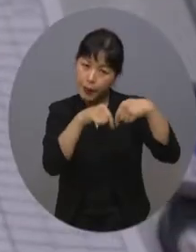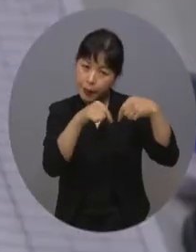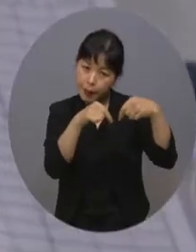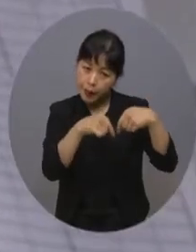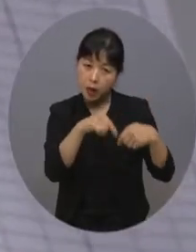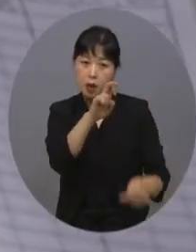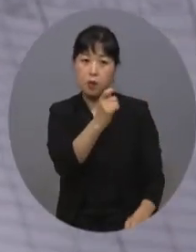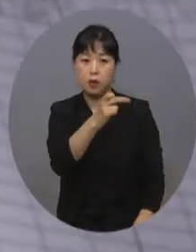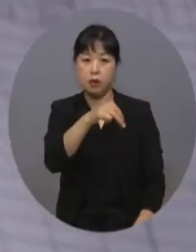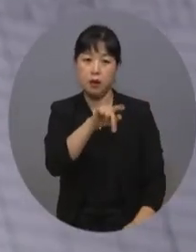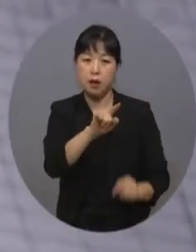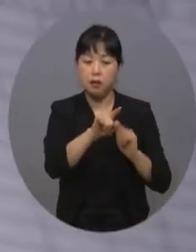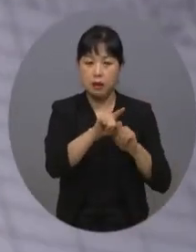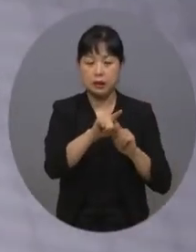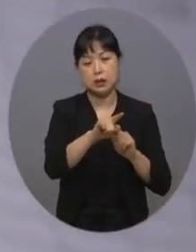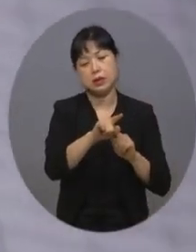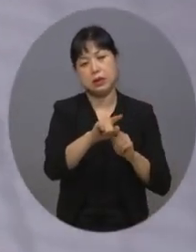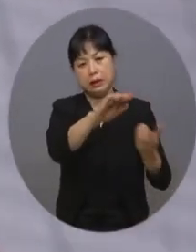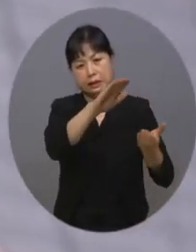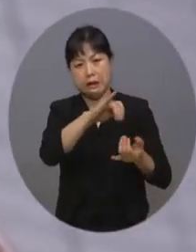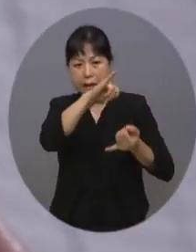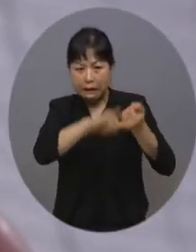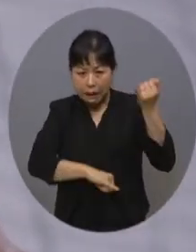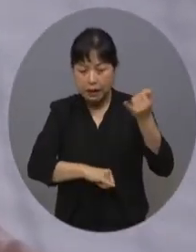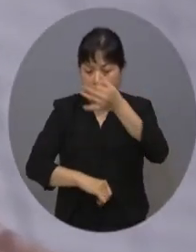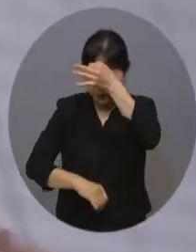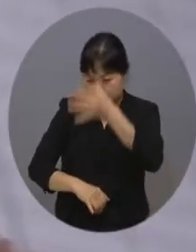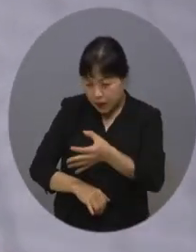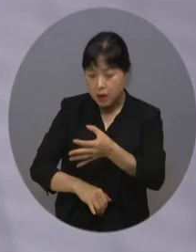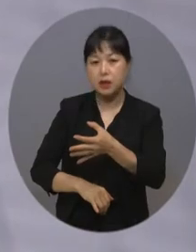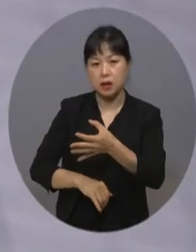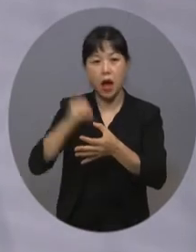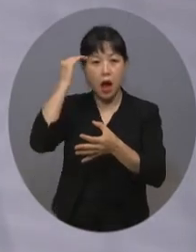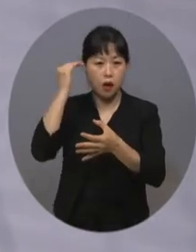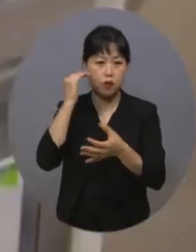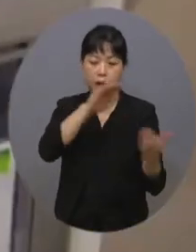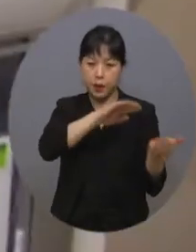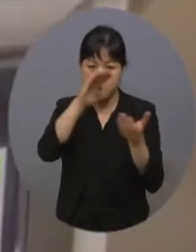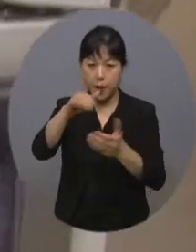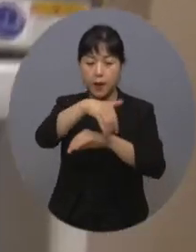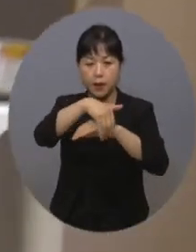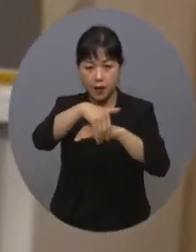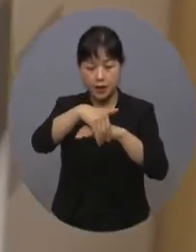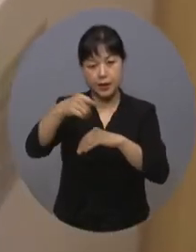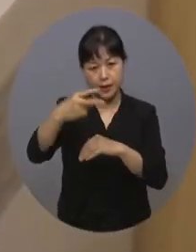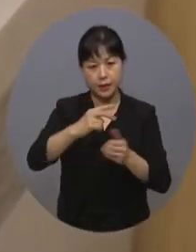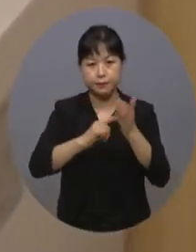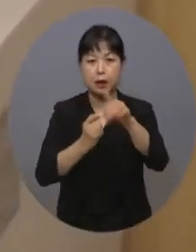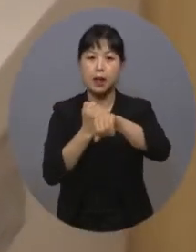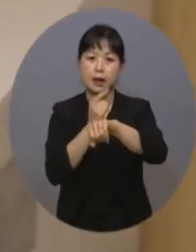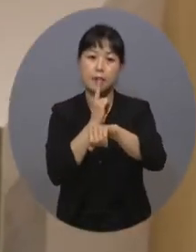모더나사는 공급 차질에 대해 사과하며 한국의 공급 계획을 재통보하겠다고 밝혔습니다.